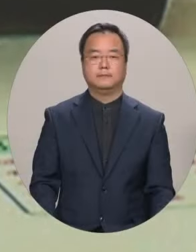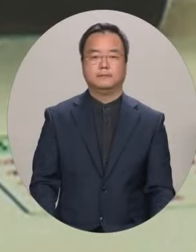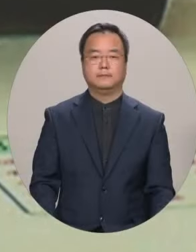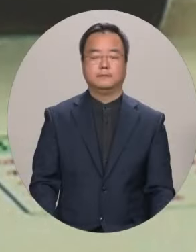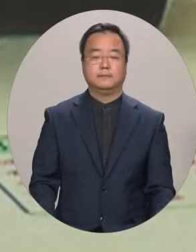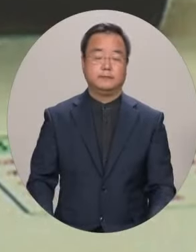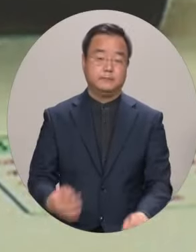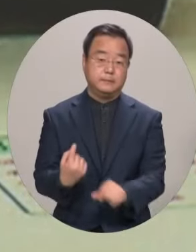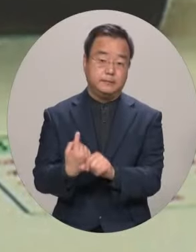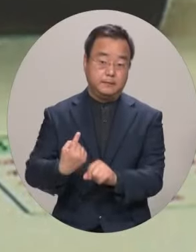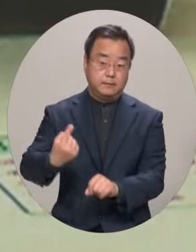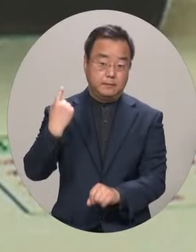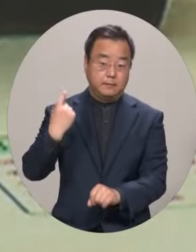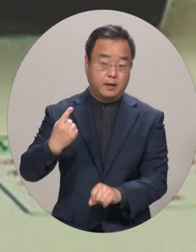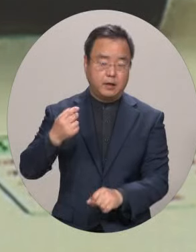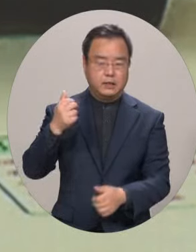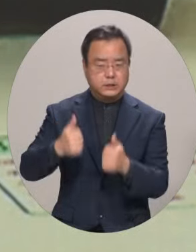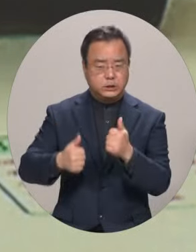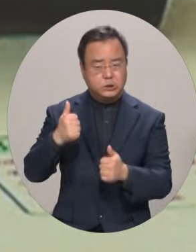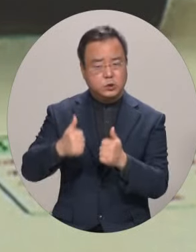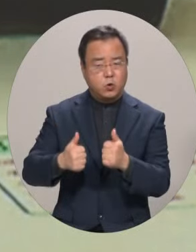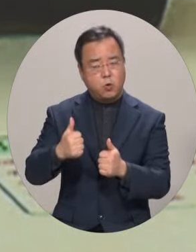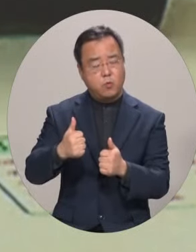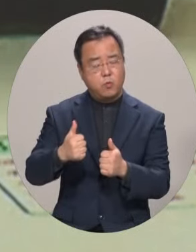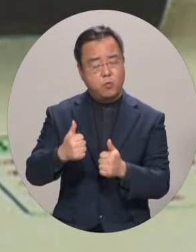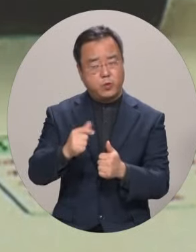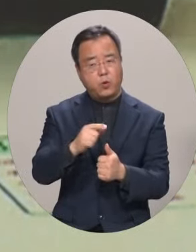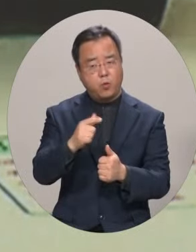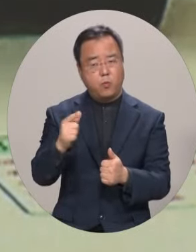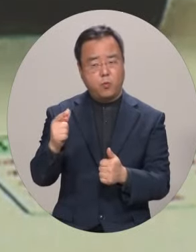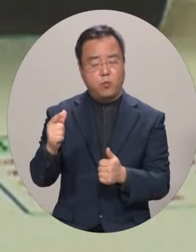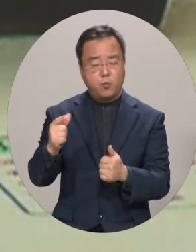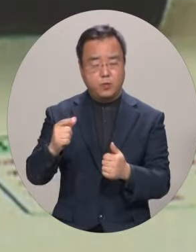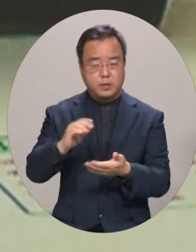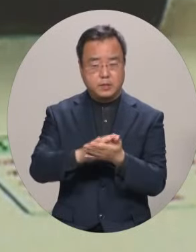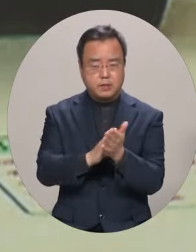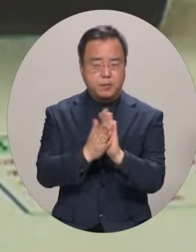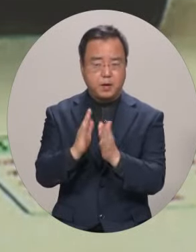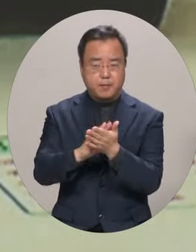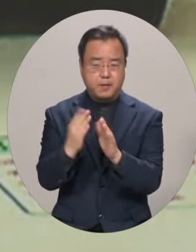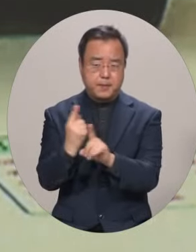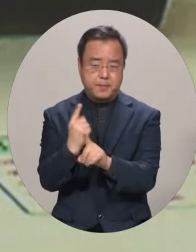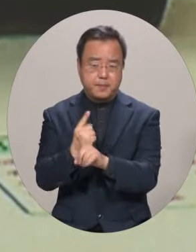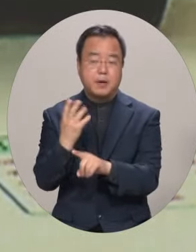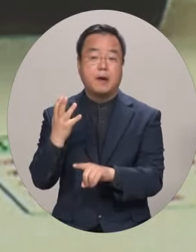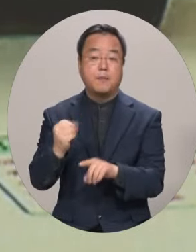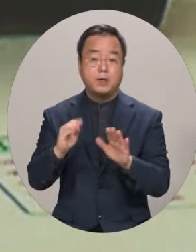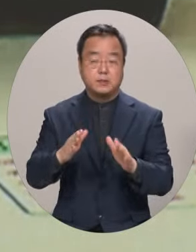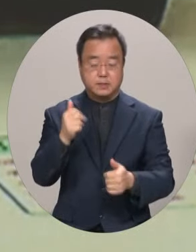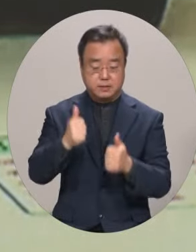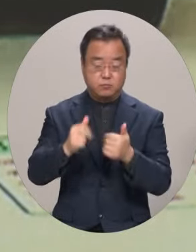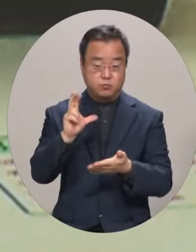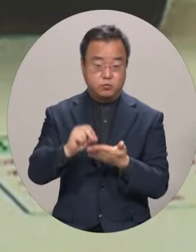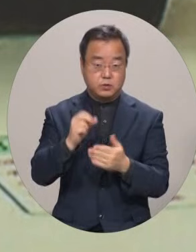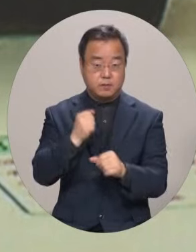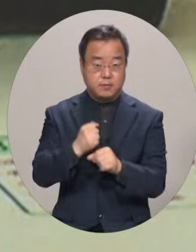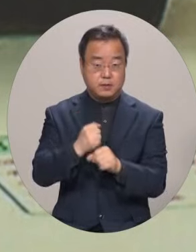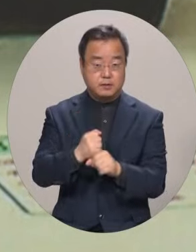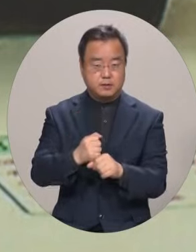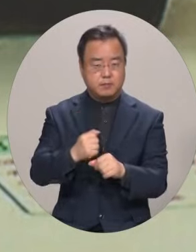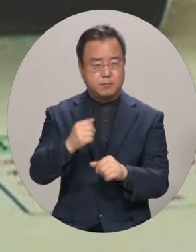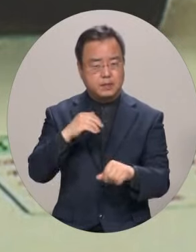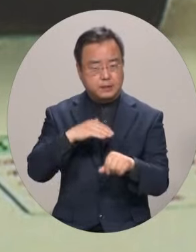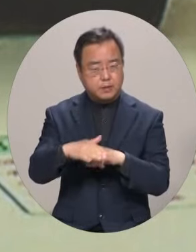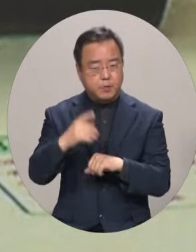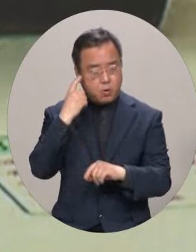네 지난해 순용 시험에 변수가 적지 않았던만큼이 출제 경향에도 관심이 쏠렸는데요 학력 평가 활용법